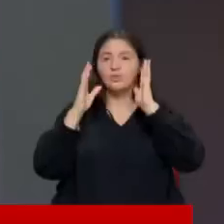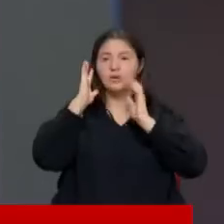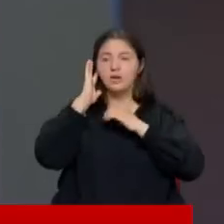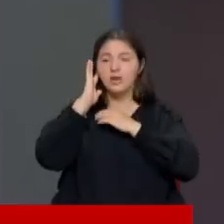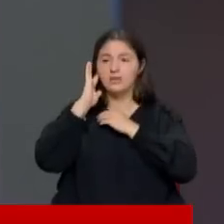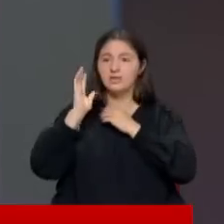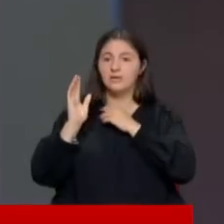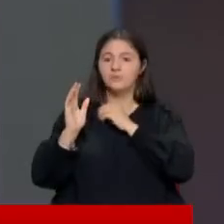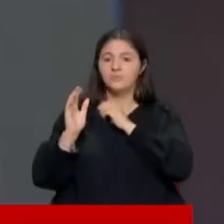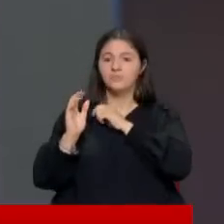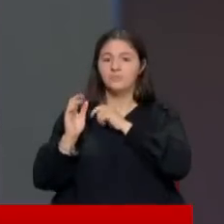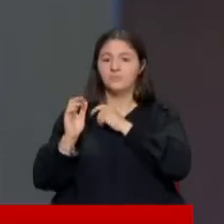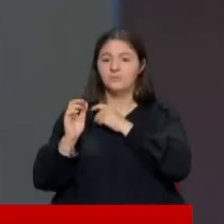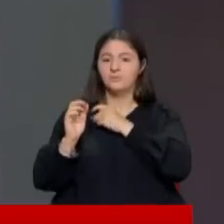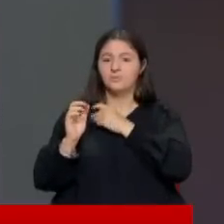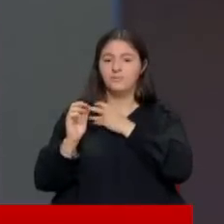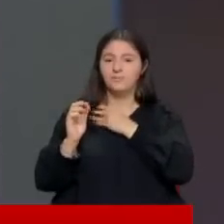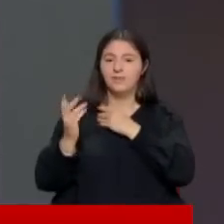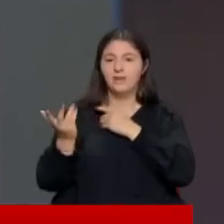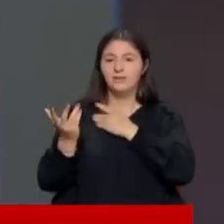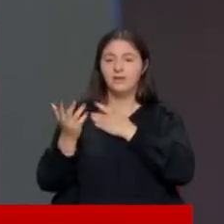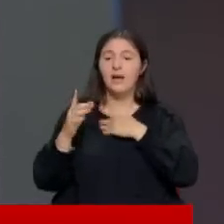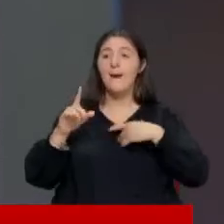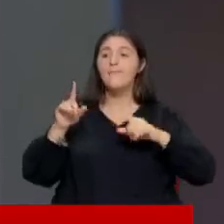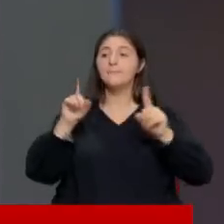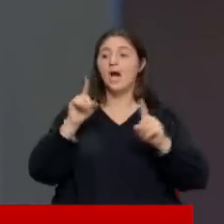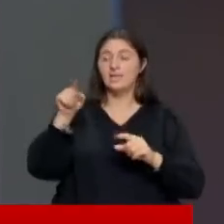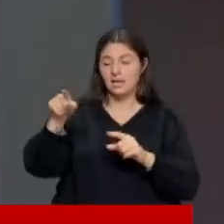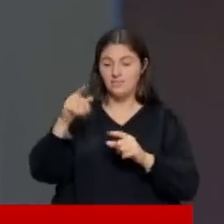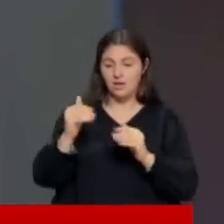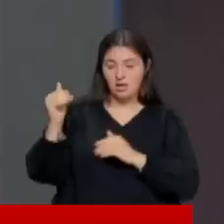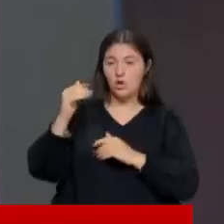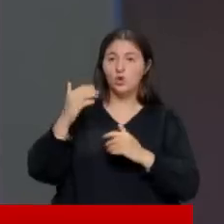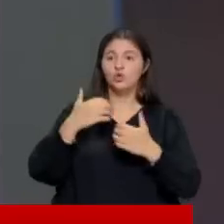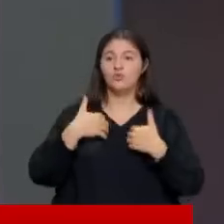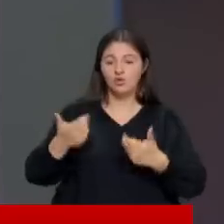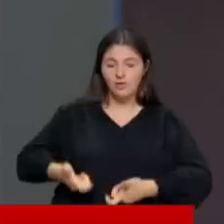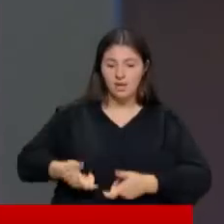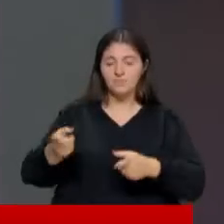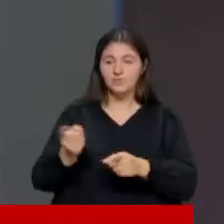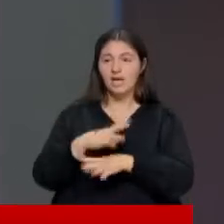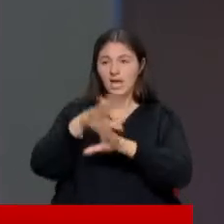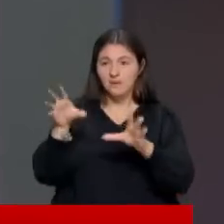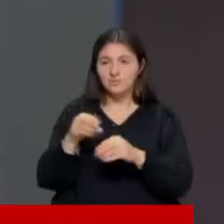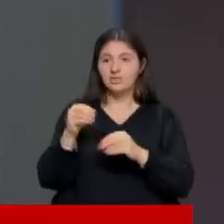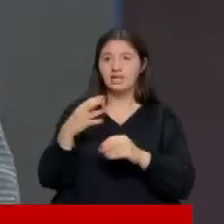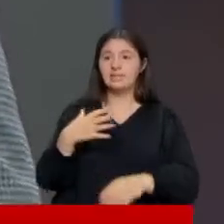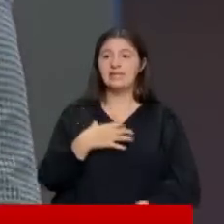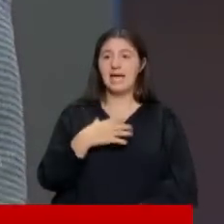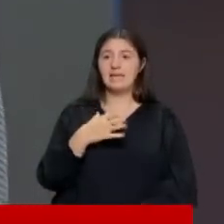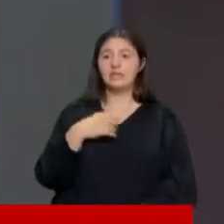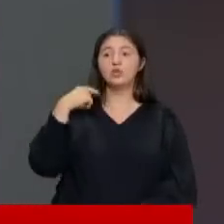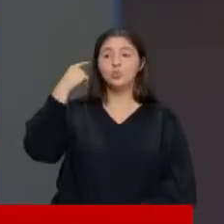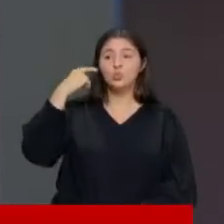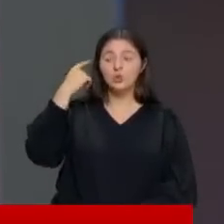işte şey yani yargıçların işte güvenlik görevlilerinin vesaire kendi